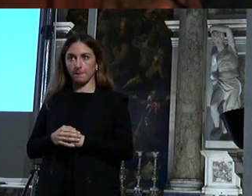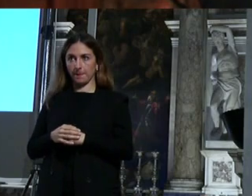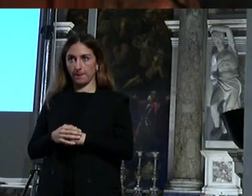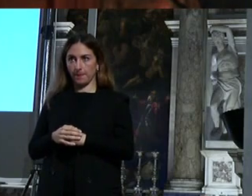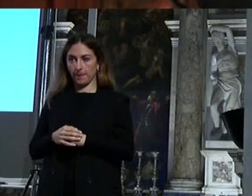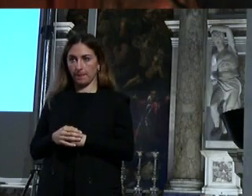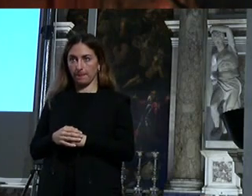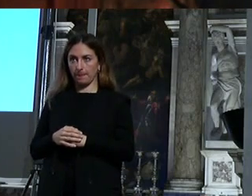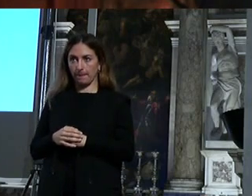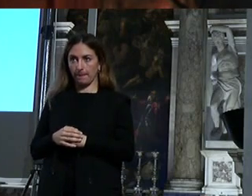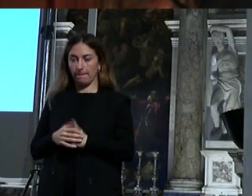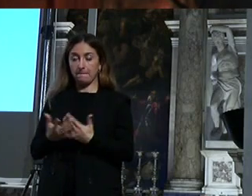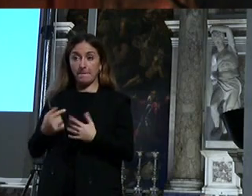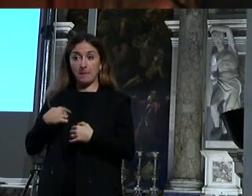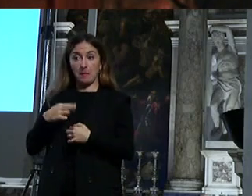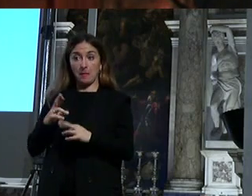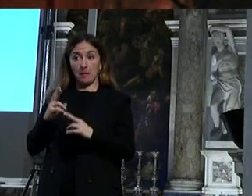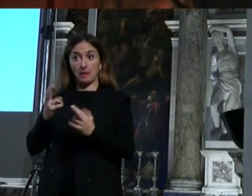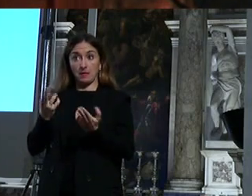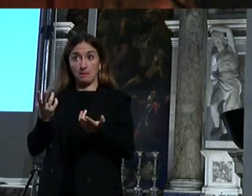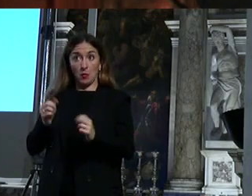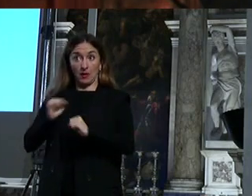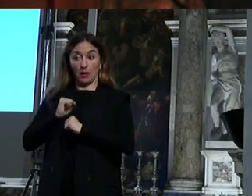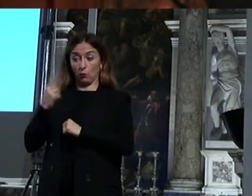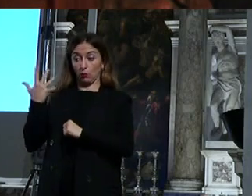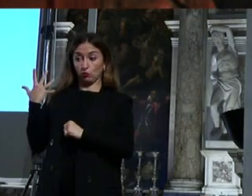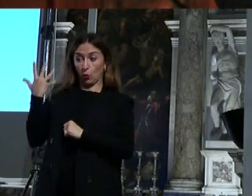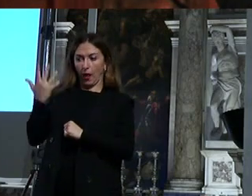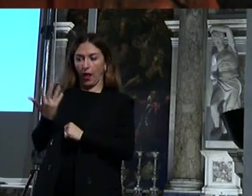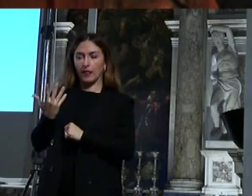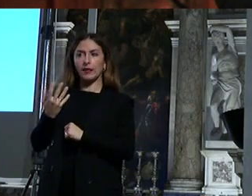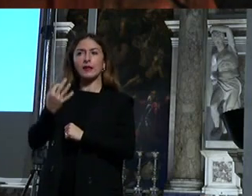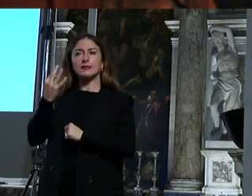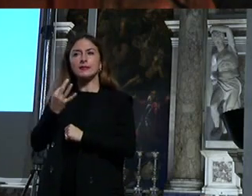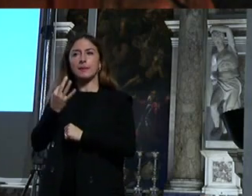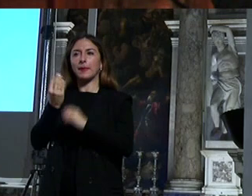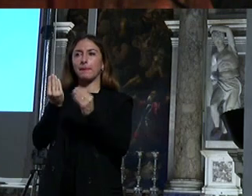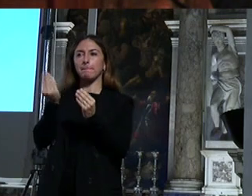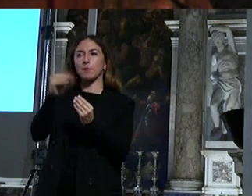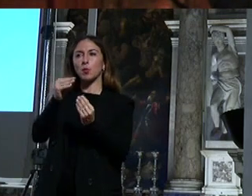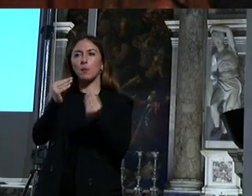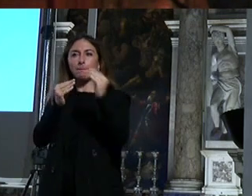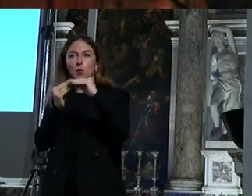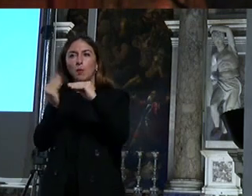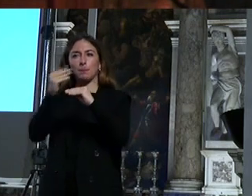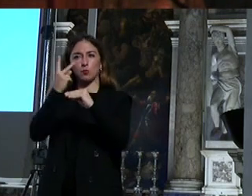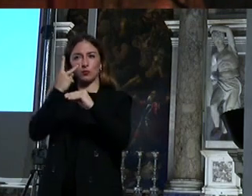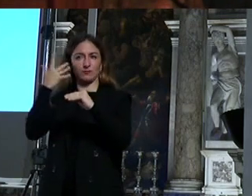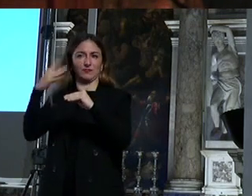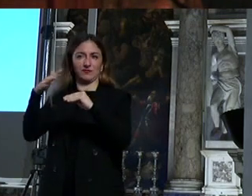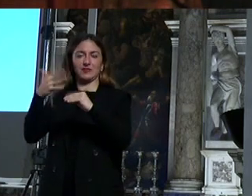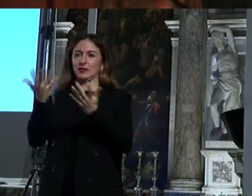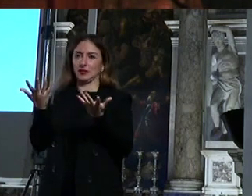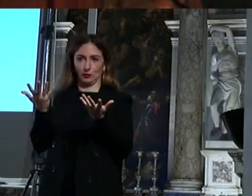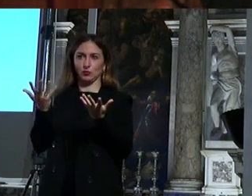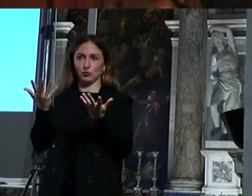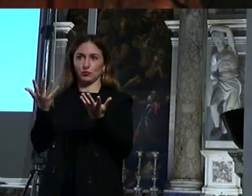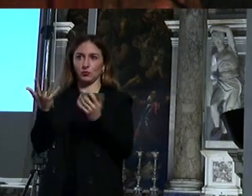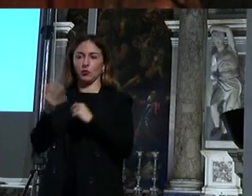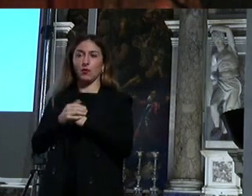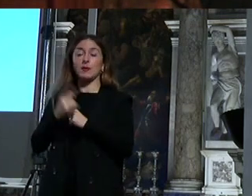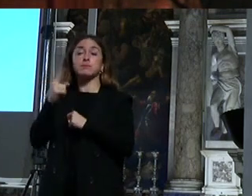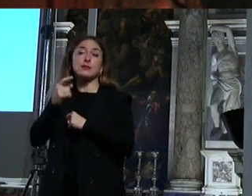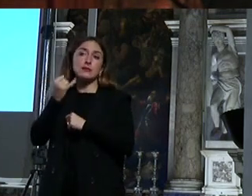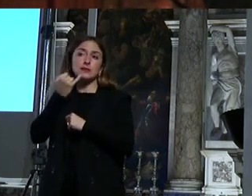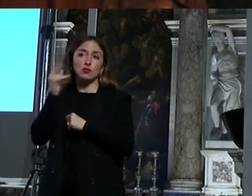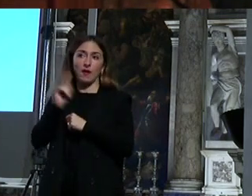Credo in questi 5 anni di aver sempre visto qualcosa in più, e questo non è